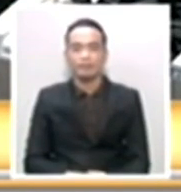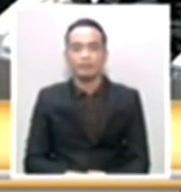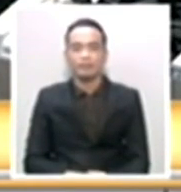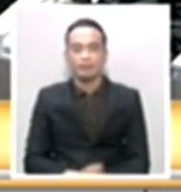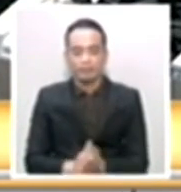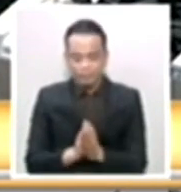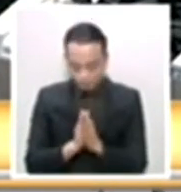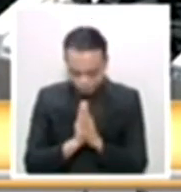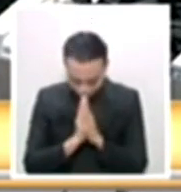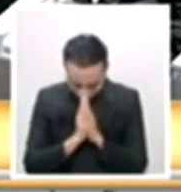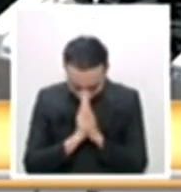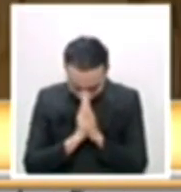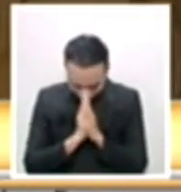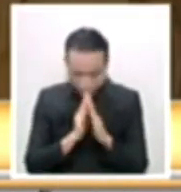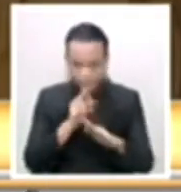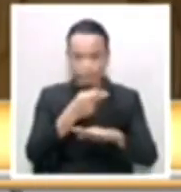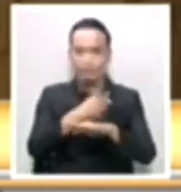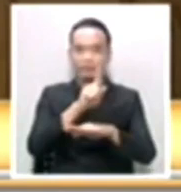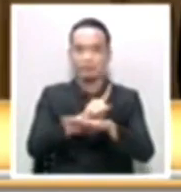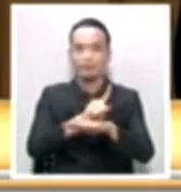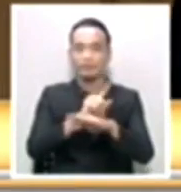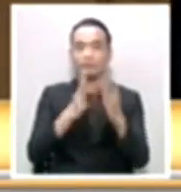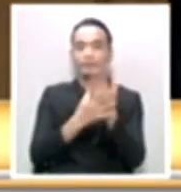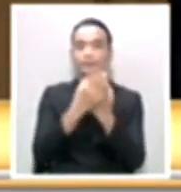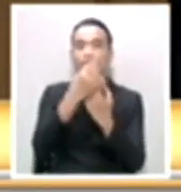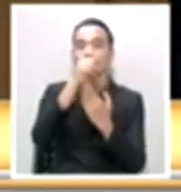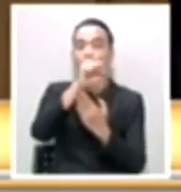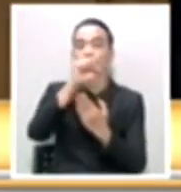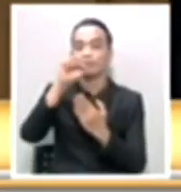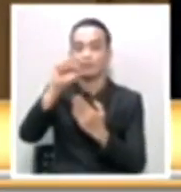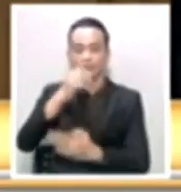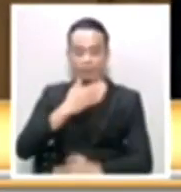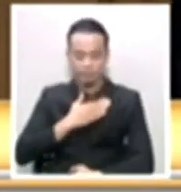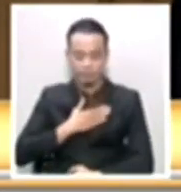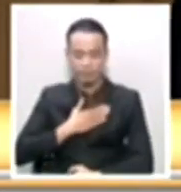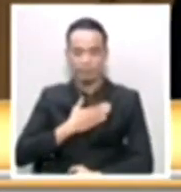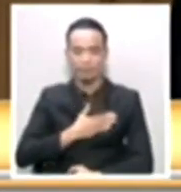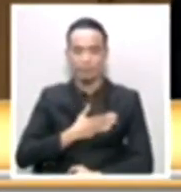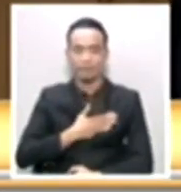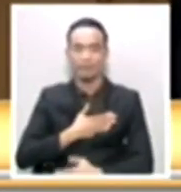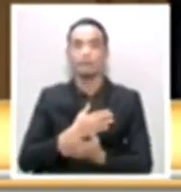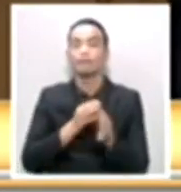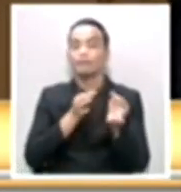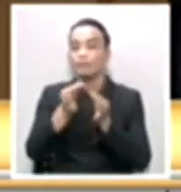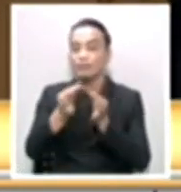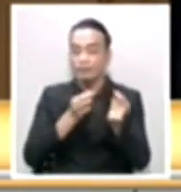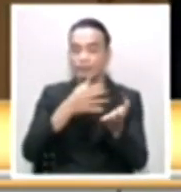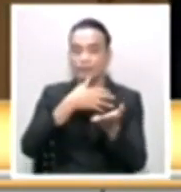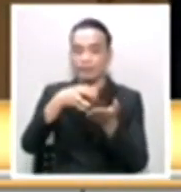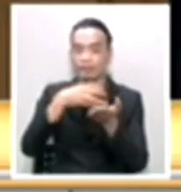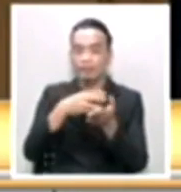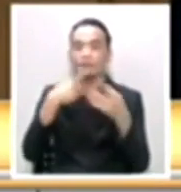กราบเรียนท่านประธานสภาผู้แทนราษฎรที่เคารพกับผมขออนุญาตเรียนตอบ